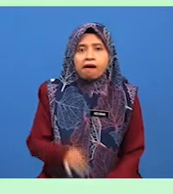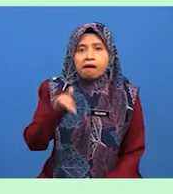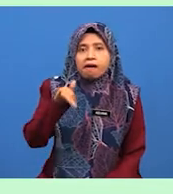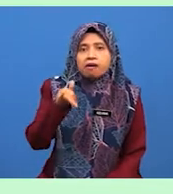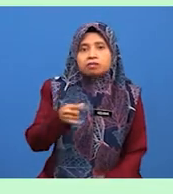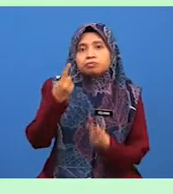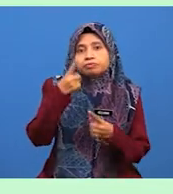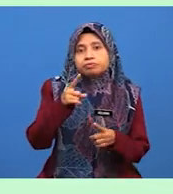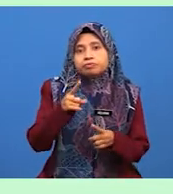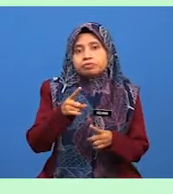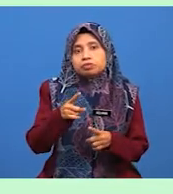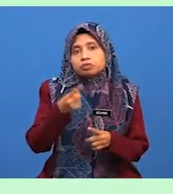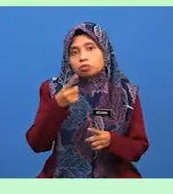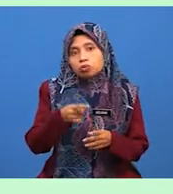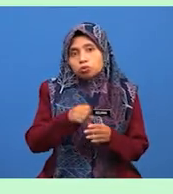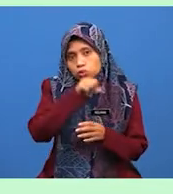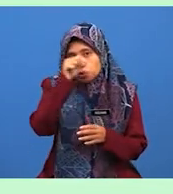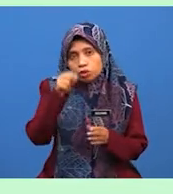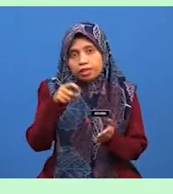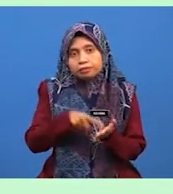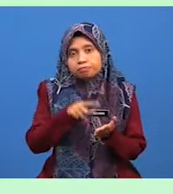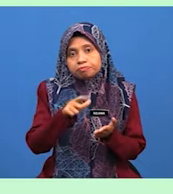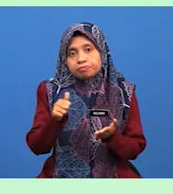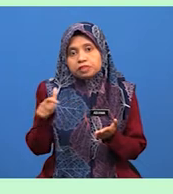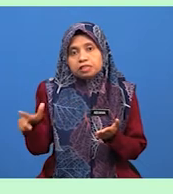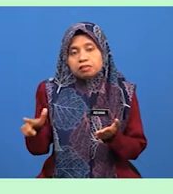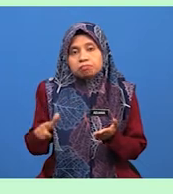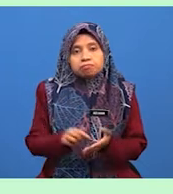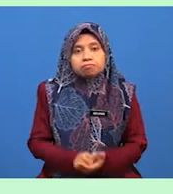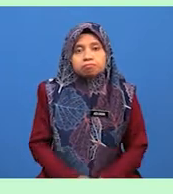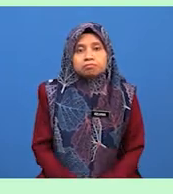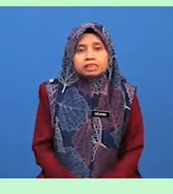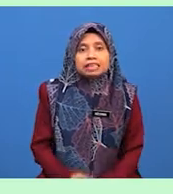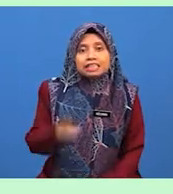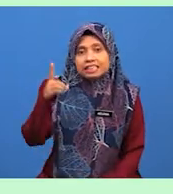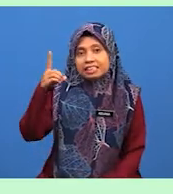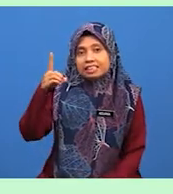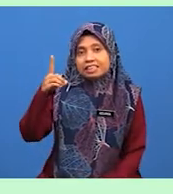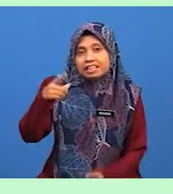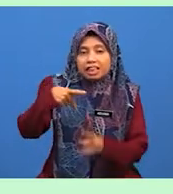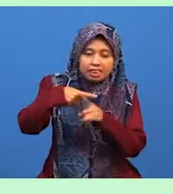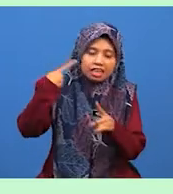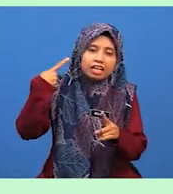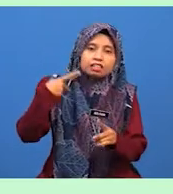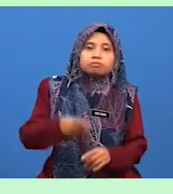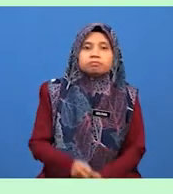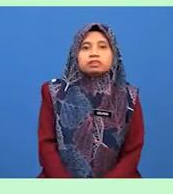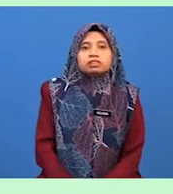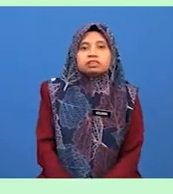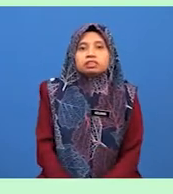Ya, jawapan bagi soalan terakhir ini ialah D